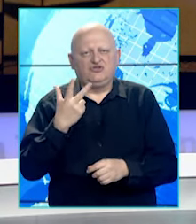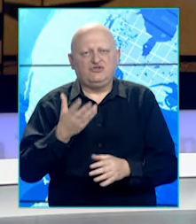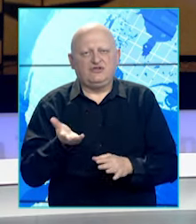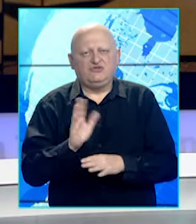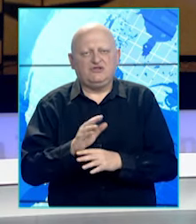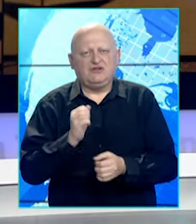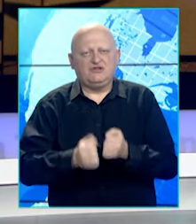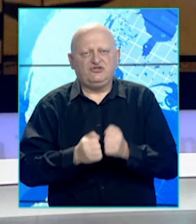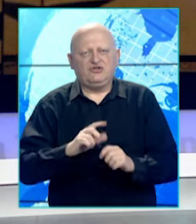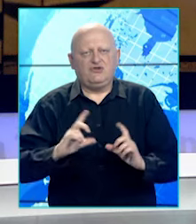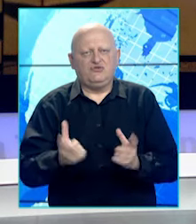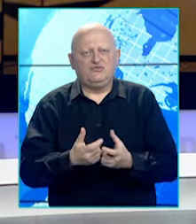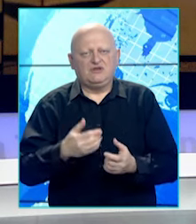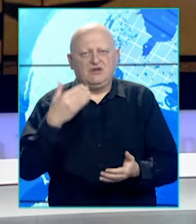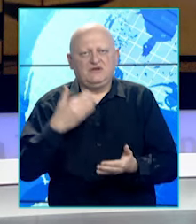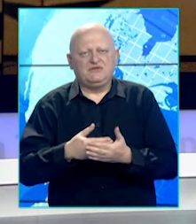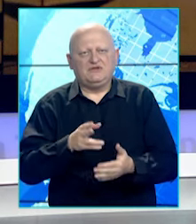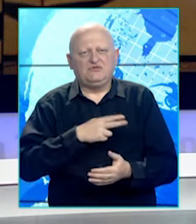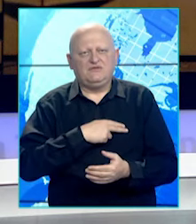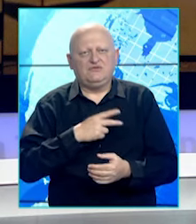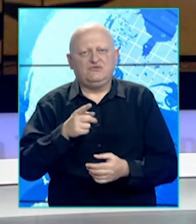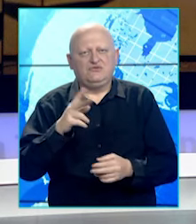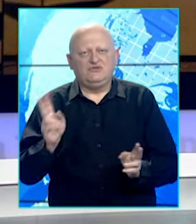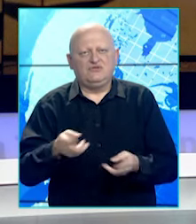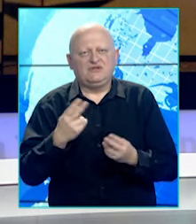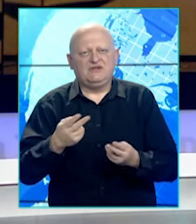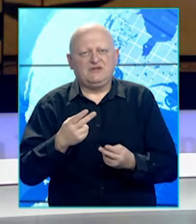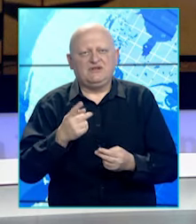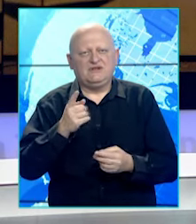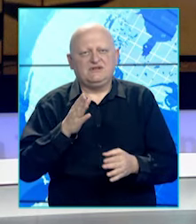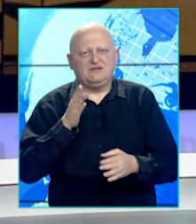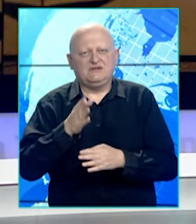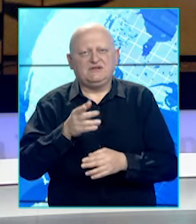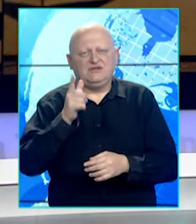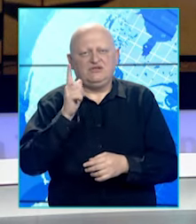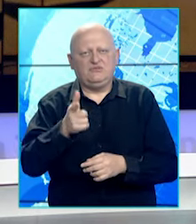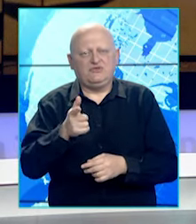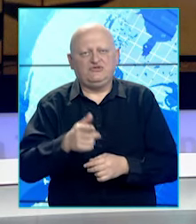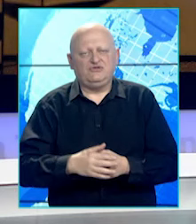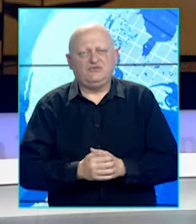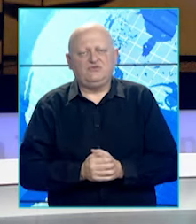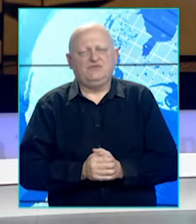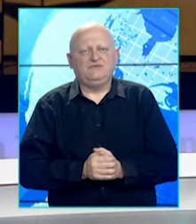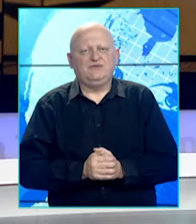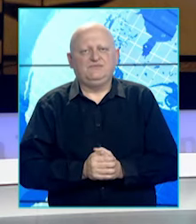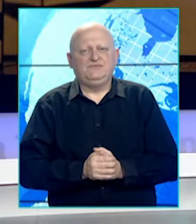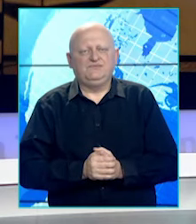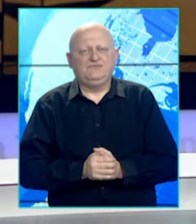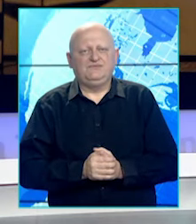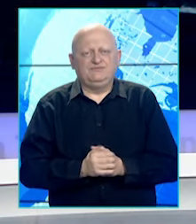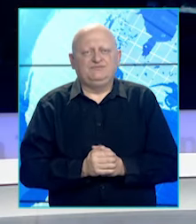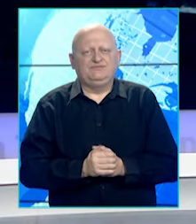Još trojica učesnika zločina su uhapšena i priznala su krivicu, dok i dalje traje potraga za direktnim počiniocem ubistva.